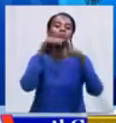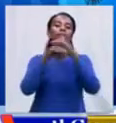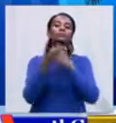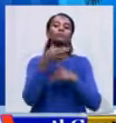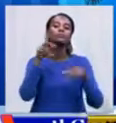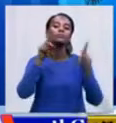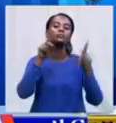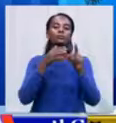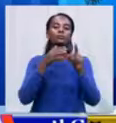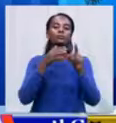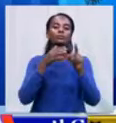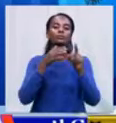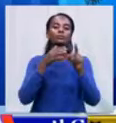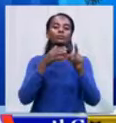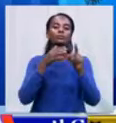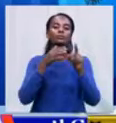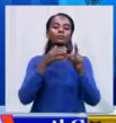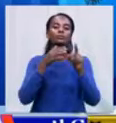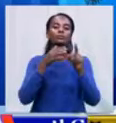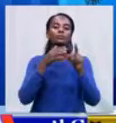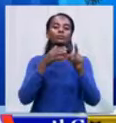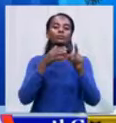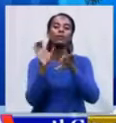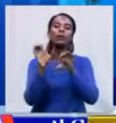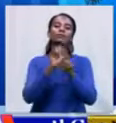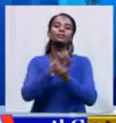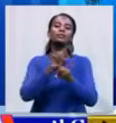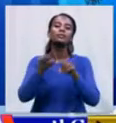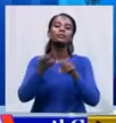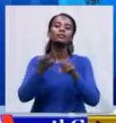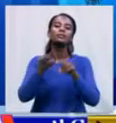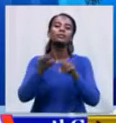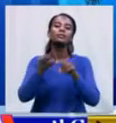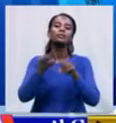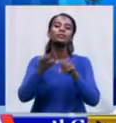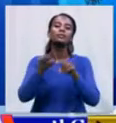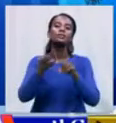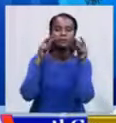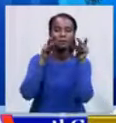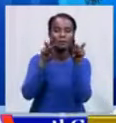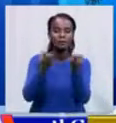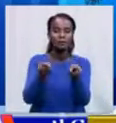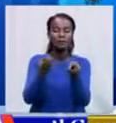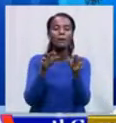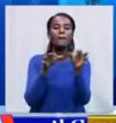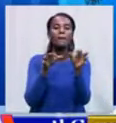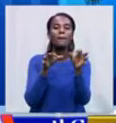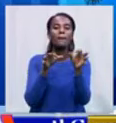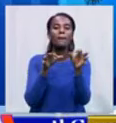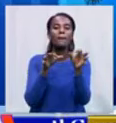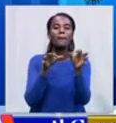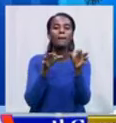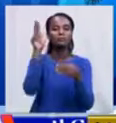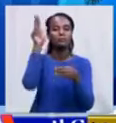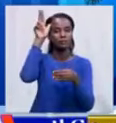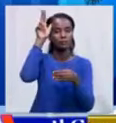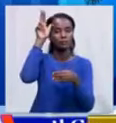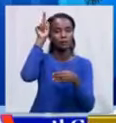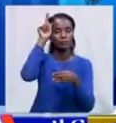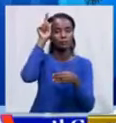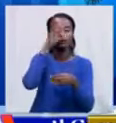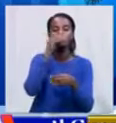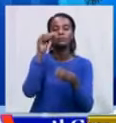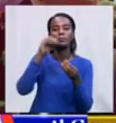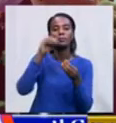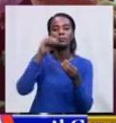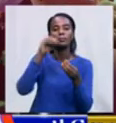ሙስሊሙ የኮሮና ወረርሽኝ ለመከላከል ማድረግ ስለሚገባው ጥንቃቄ በተመለከተ መግለጫ ሰጥቷል። ናርዶስ አዳንም ተጨማሪውን